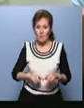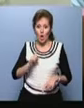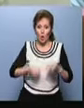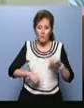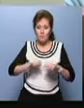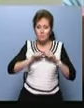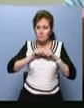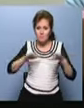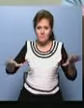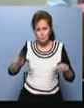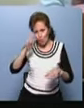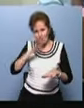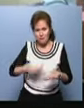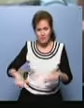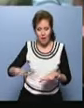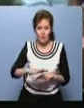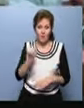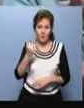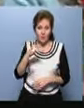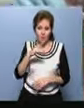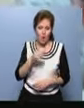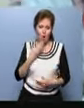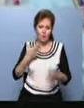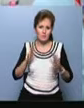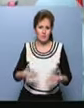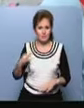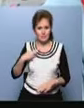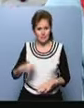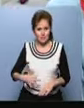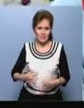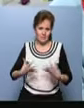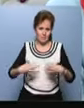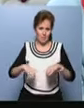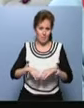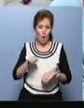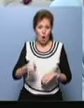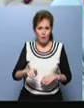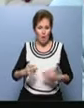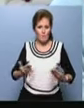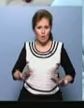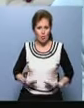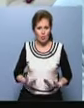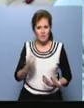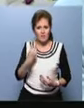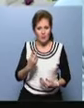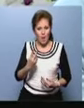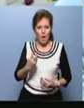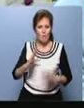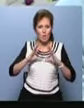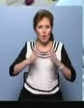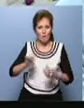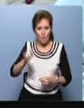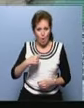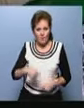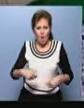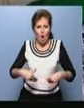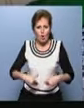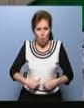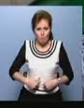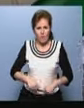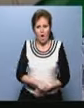стране. В родной Игре остался только сын со своей семьей. Она пережила 2 мировые войны, голод, а еще революции и перевороты.